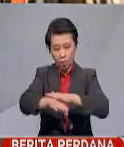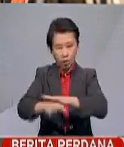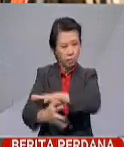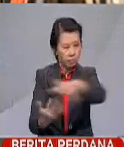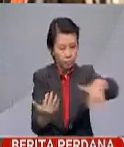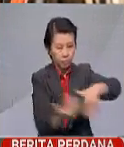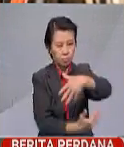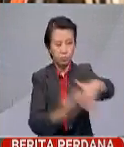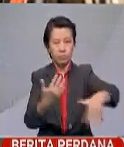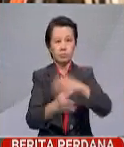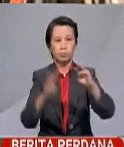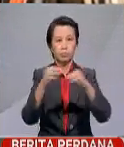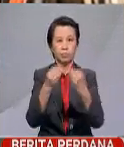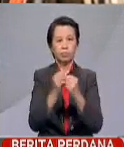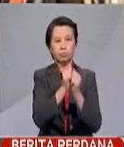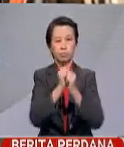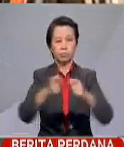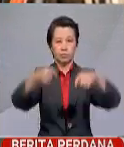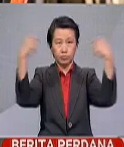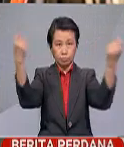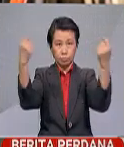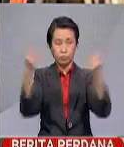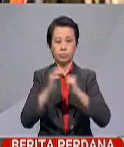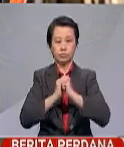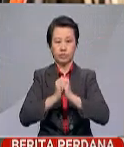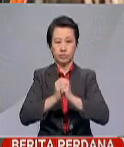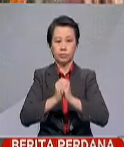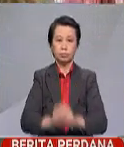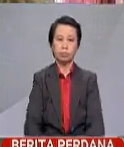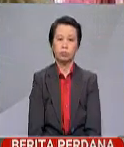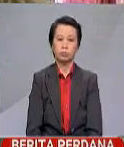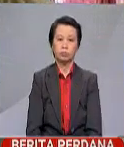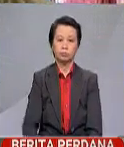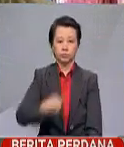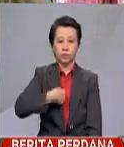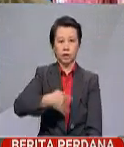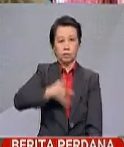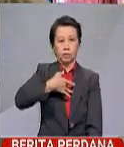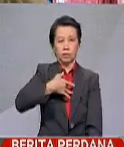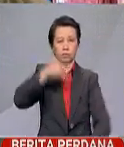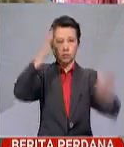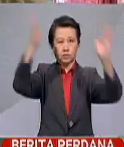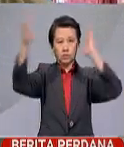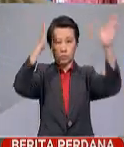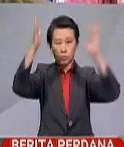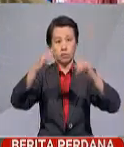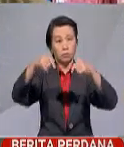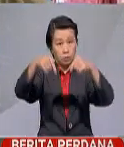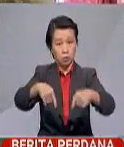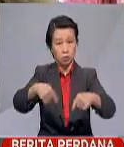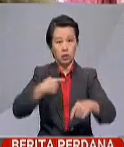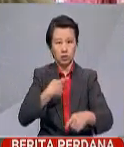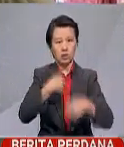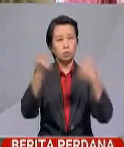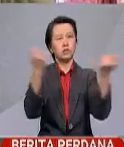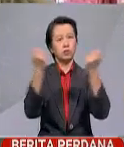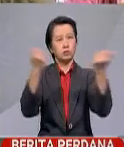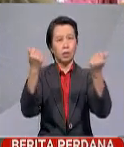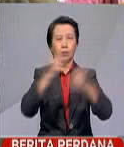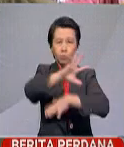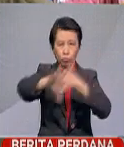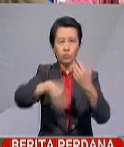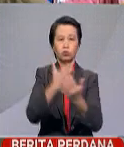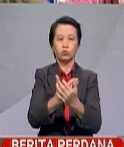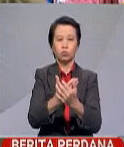untuk semua masyarakat turut sama-sama menyambutnya. Saya rasa kat Malaysia ni kita sambut semua